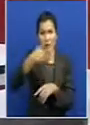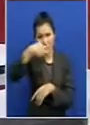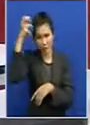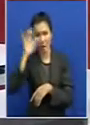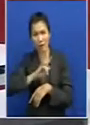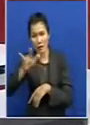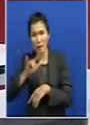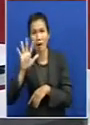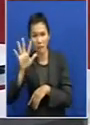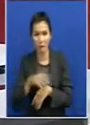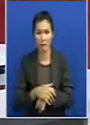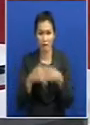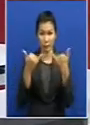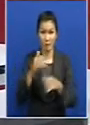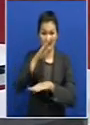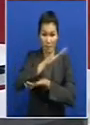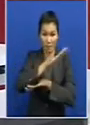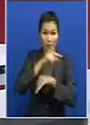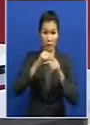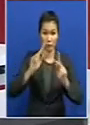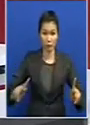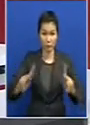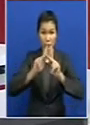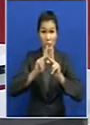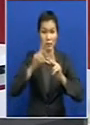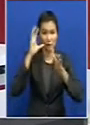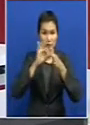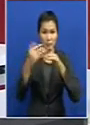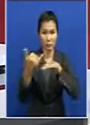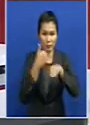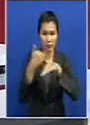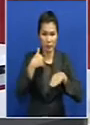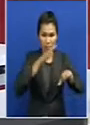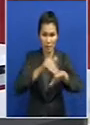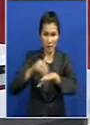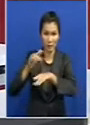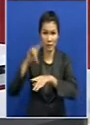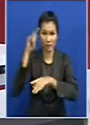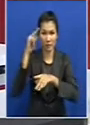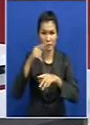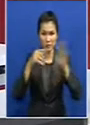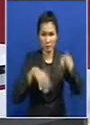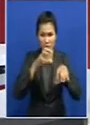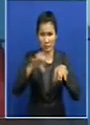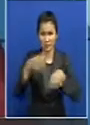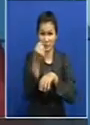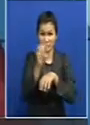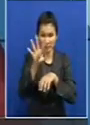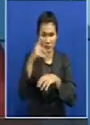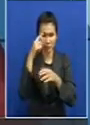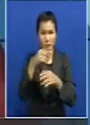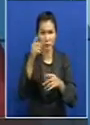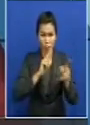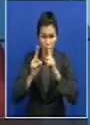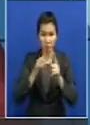5 ครับและบ่ายวันนี้กระทรวงคมนาคมก็เรียกสายการบิน14แห่งด้วยการมาร่วมประชุมแก้ไขปัญหานี้กร